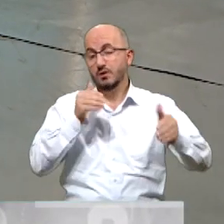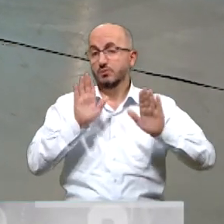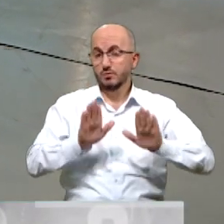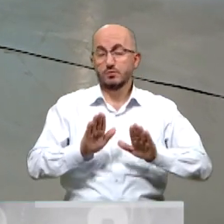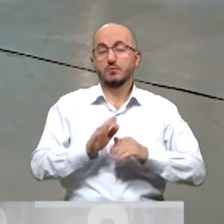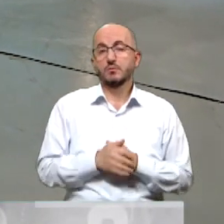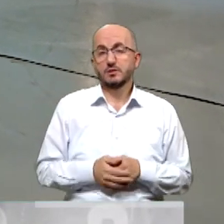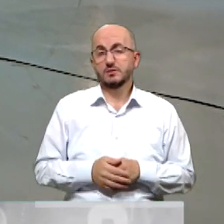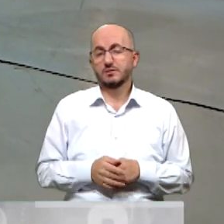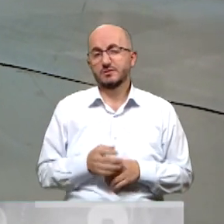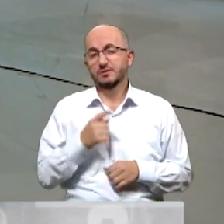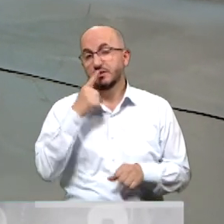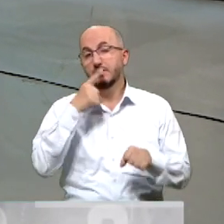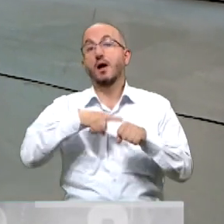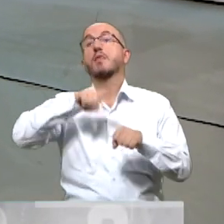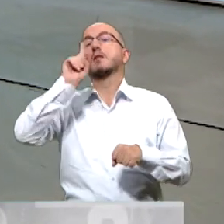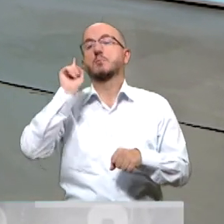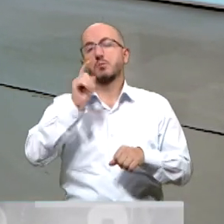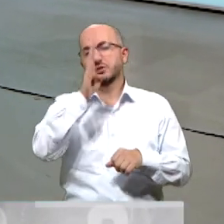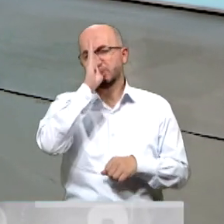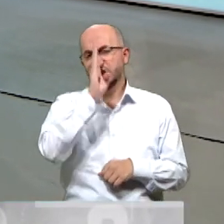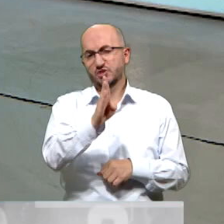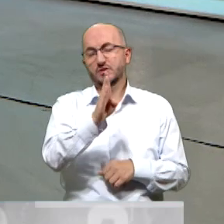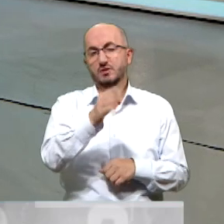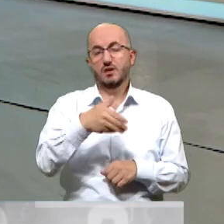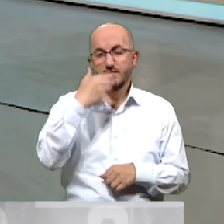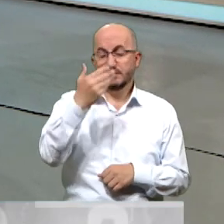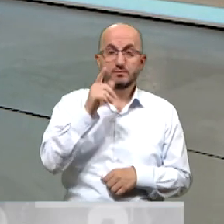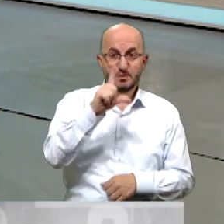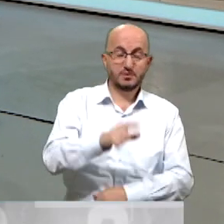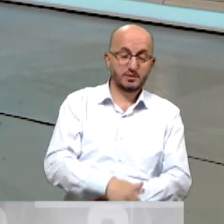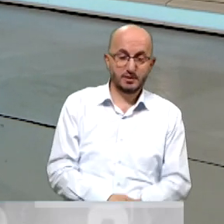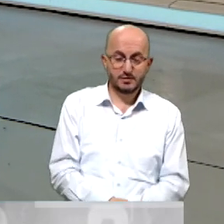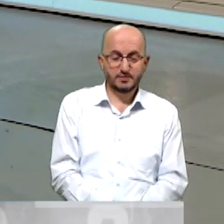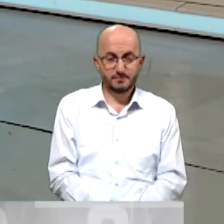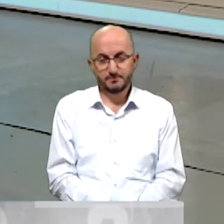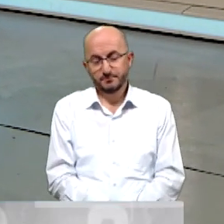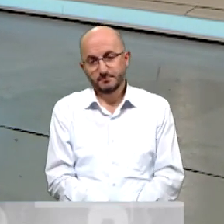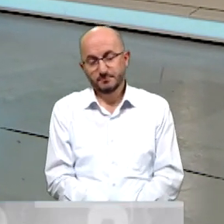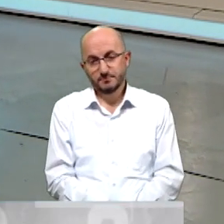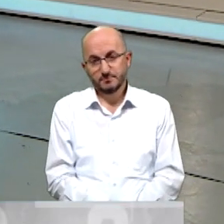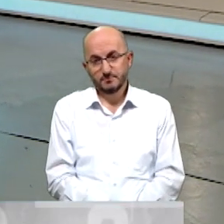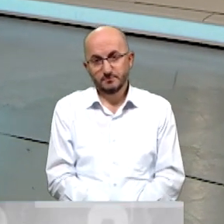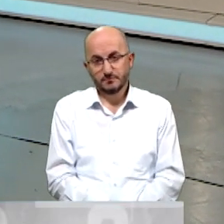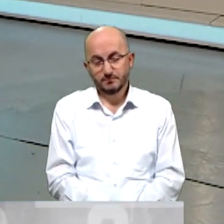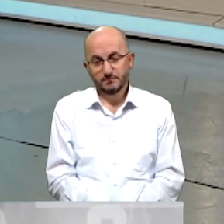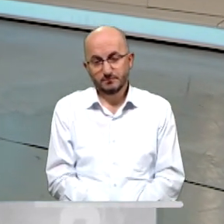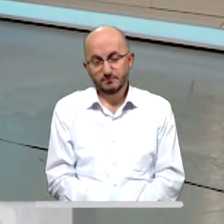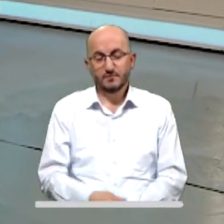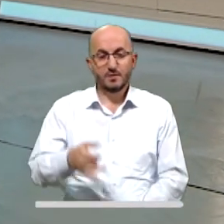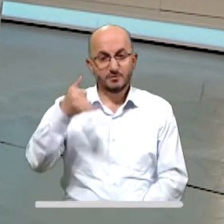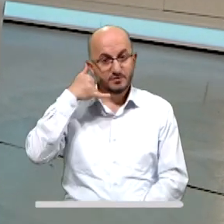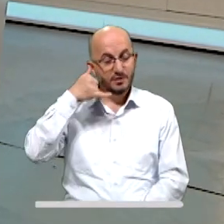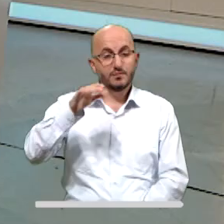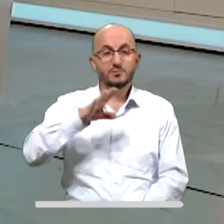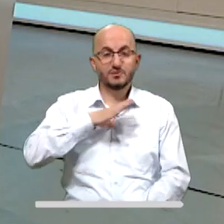durulmasını, itibar edilmemesini kesinlikle ifade etmemiz gerekir. Peki hocam, teşekkür ederiz. Bir telefonumuz daha